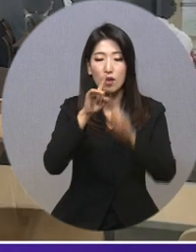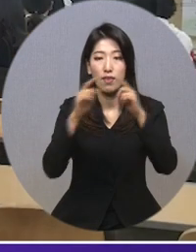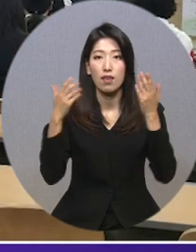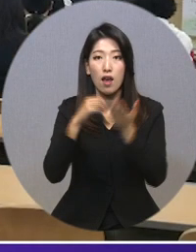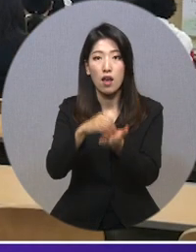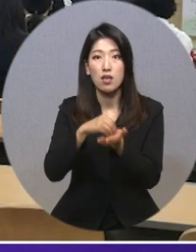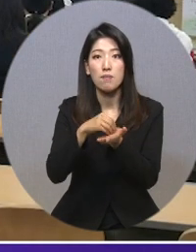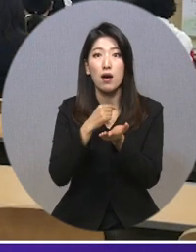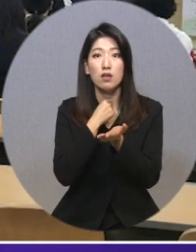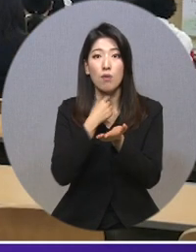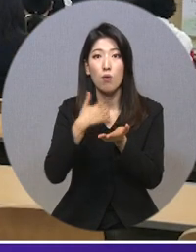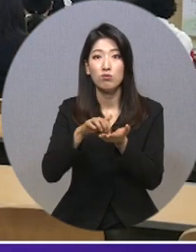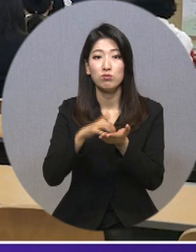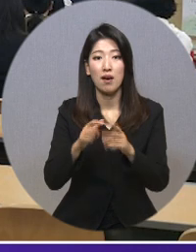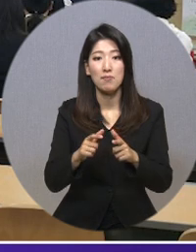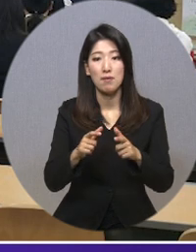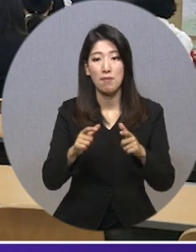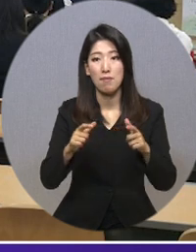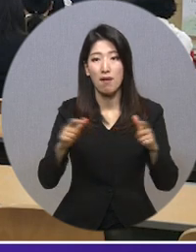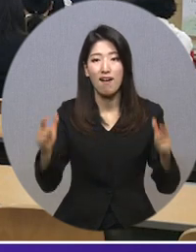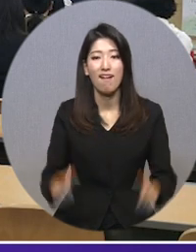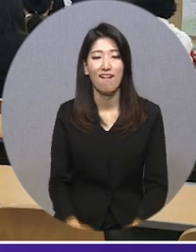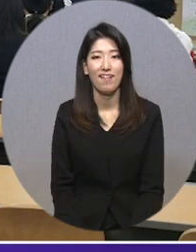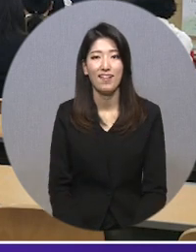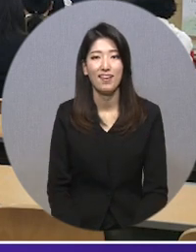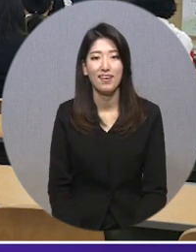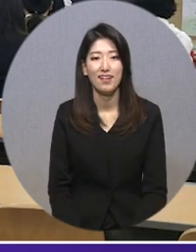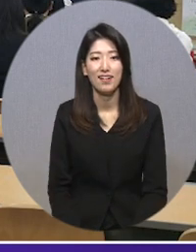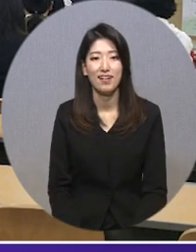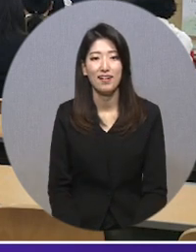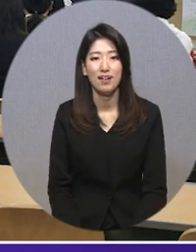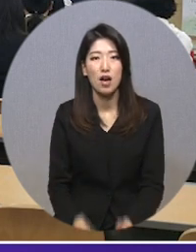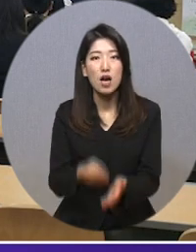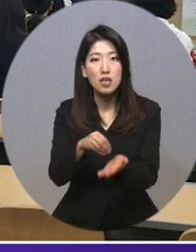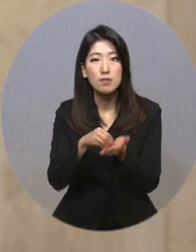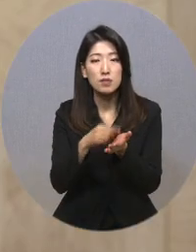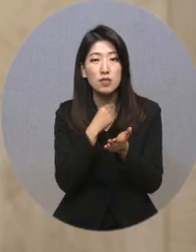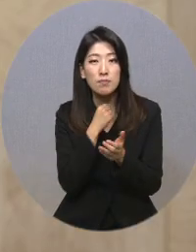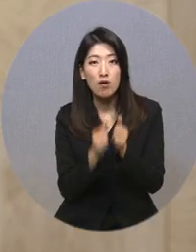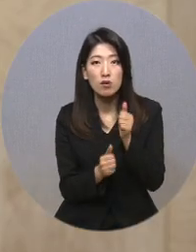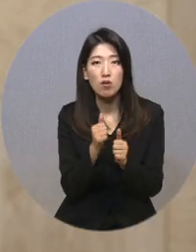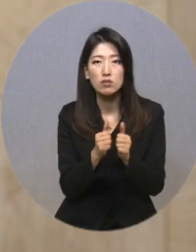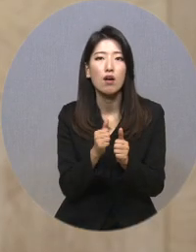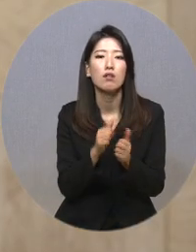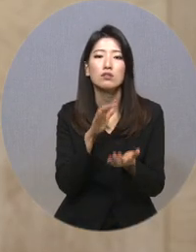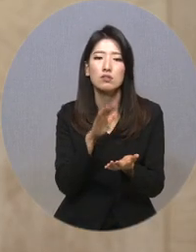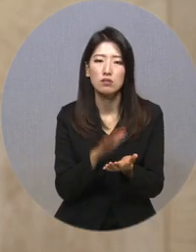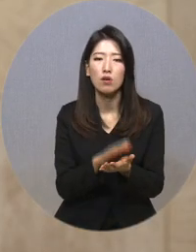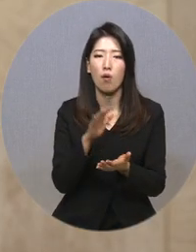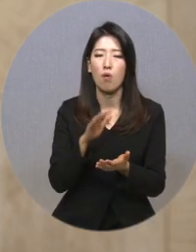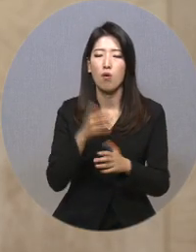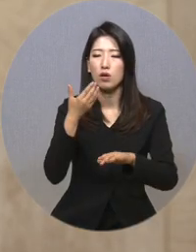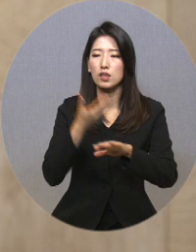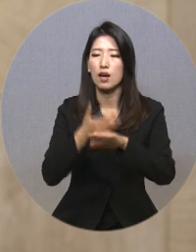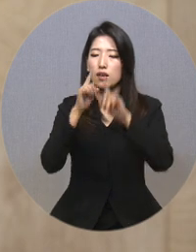그럴수록 저희 그 대학의 입시의 어떤 경쟁률이라든지 또 수원율이 인근